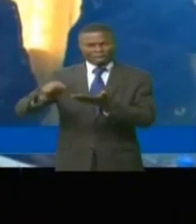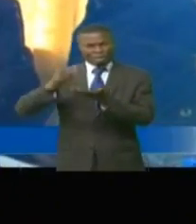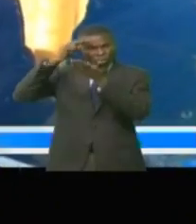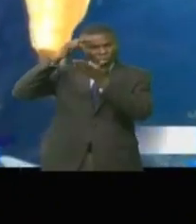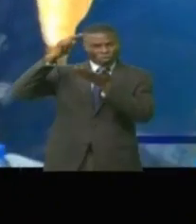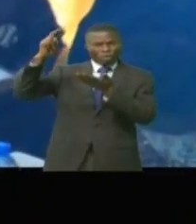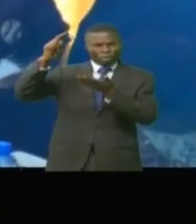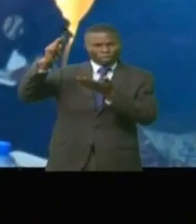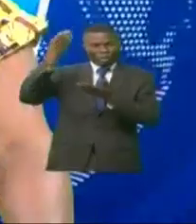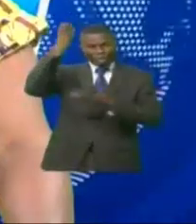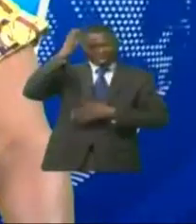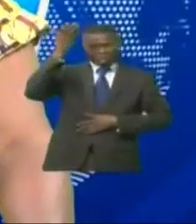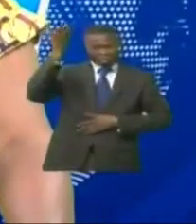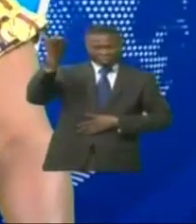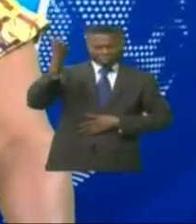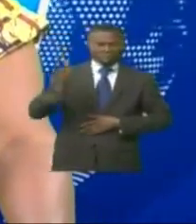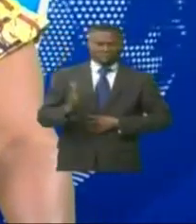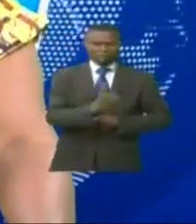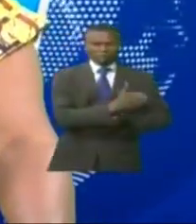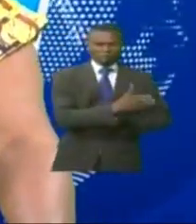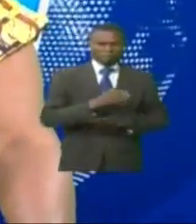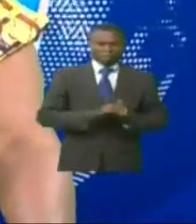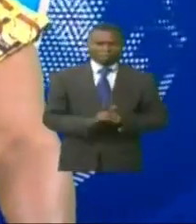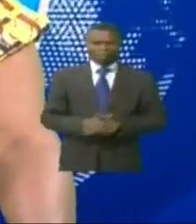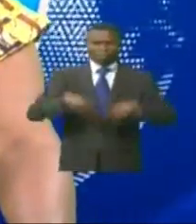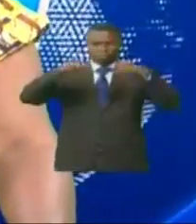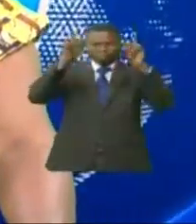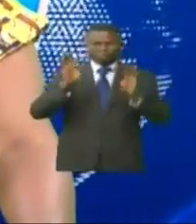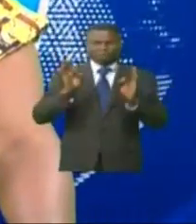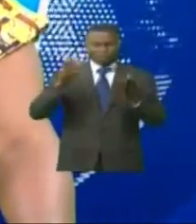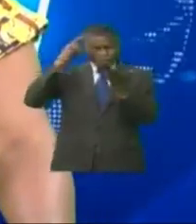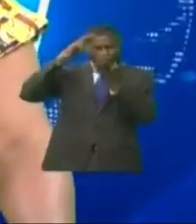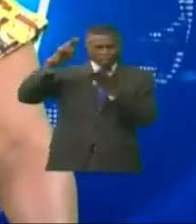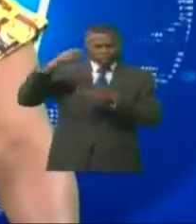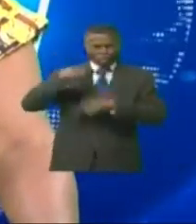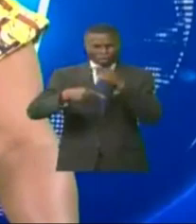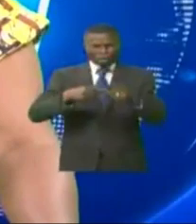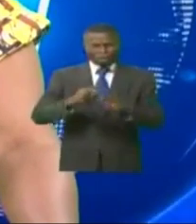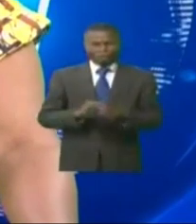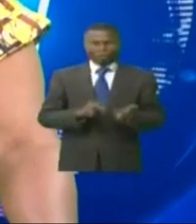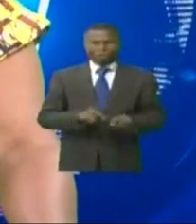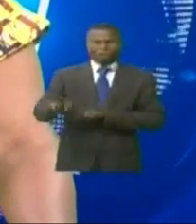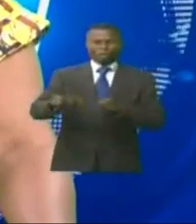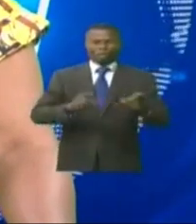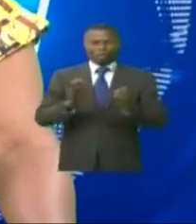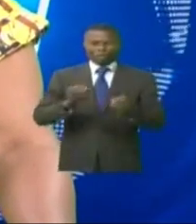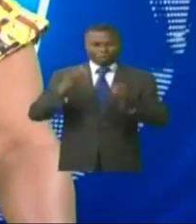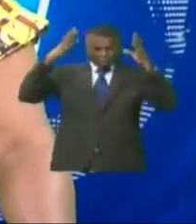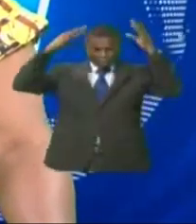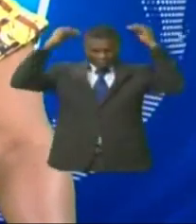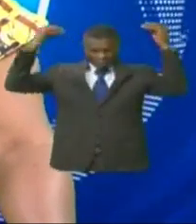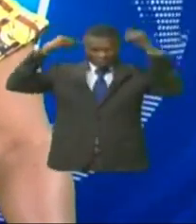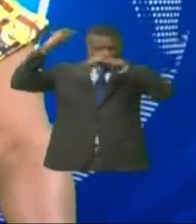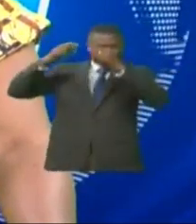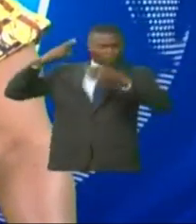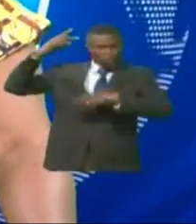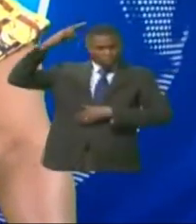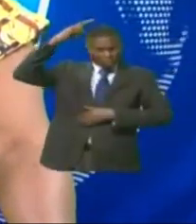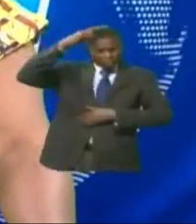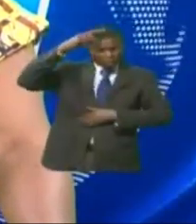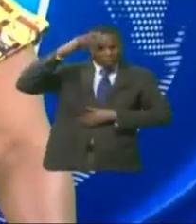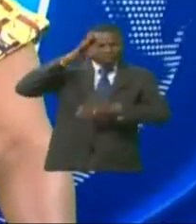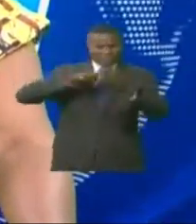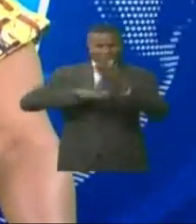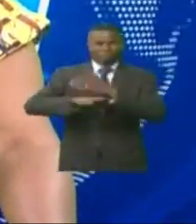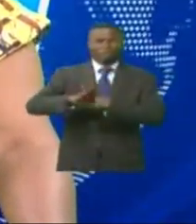universitaires européennes. Nouvelle année académique, une nouvelle filière, l'esthétique et la coiffure, désormais